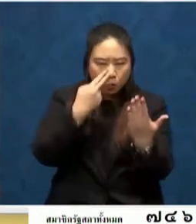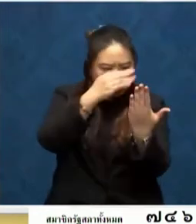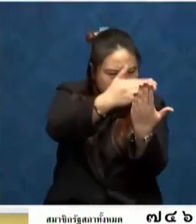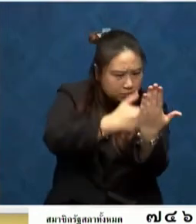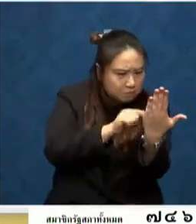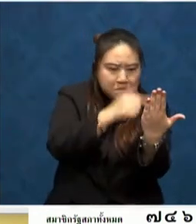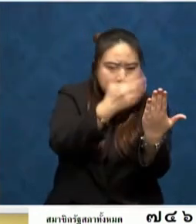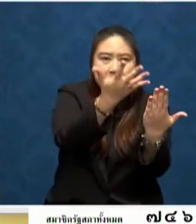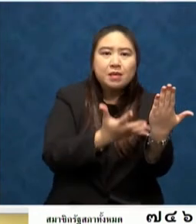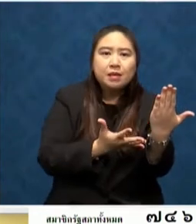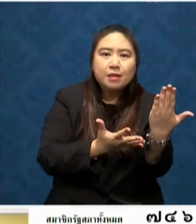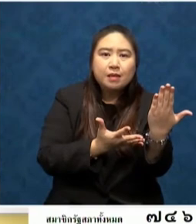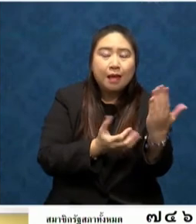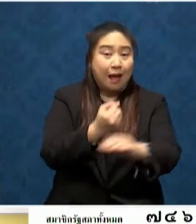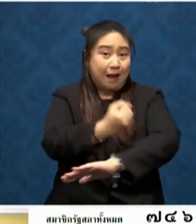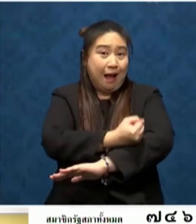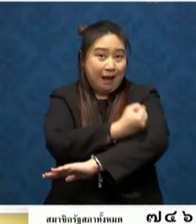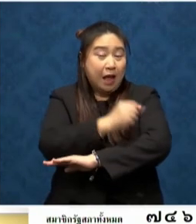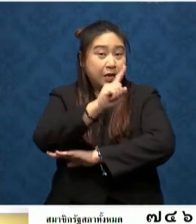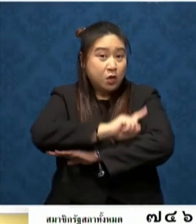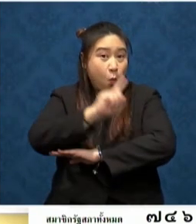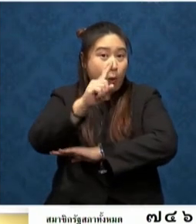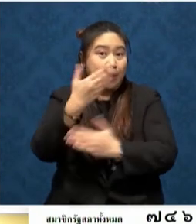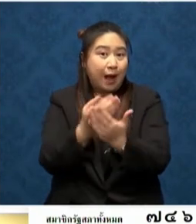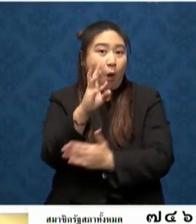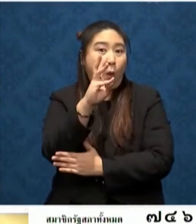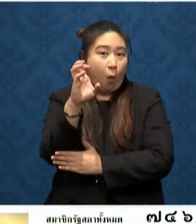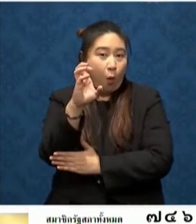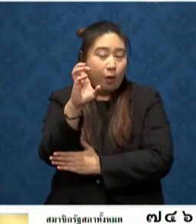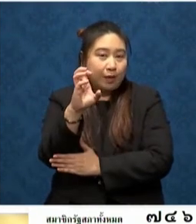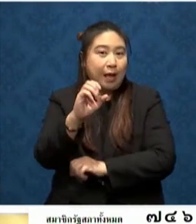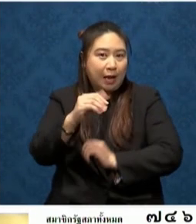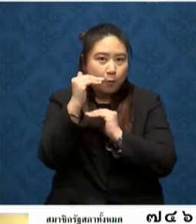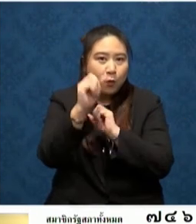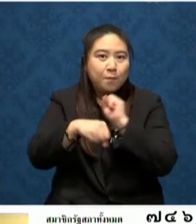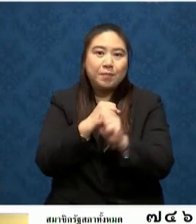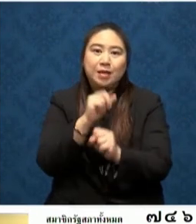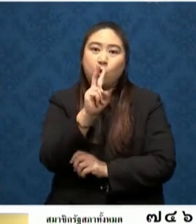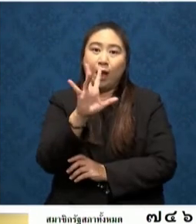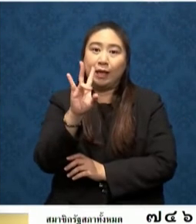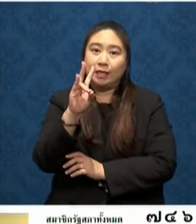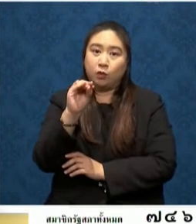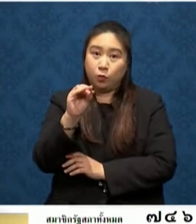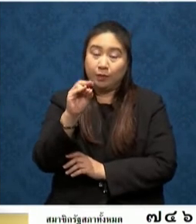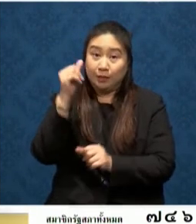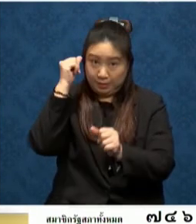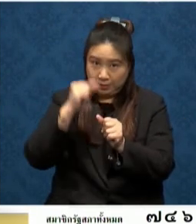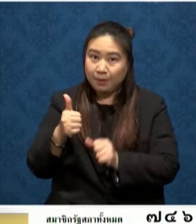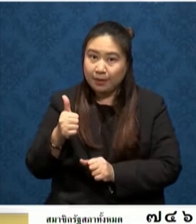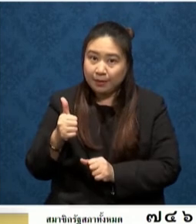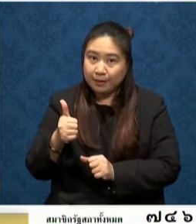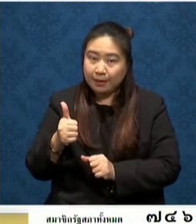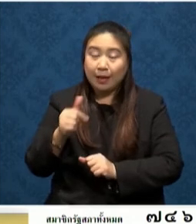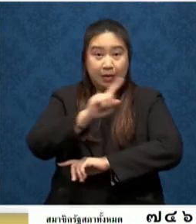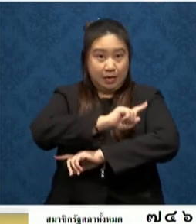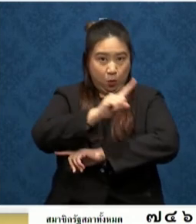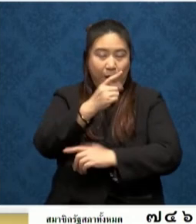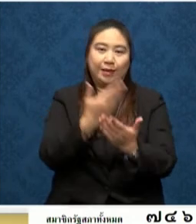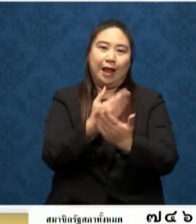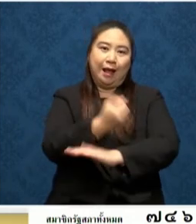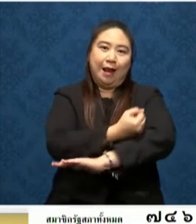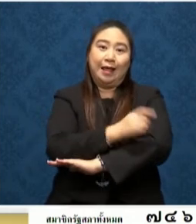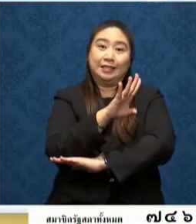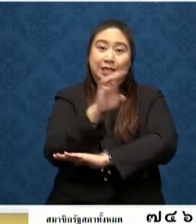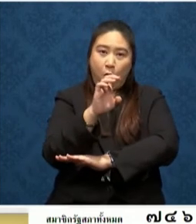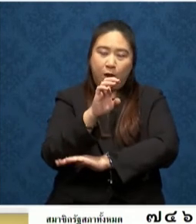ข้าแรง 600 บาทต่อวภายในปี 25070 จําได้หรอไม่ข้าแง 400 บาทต่วันขึนทนทีปีหน้าที่